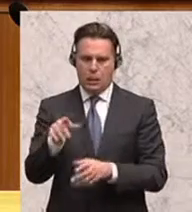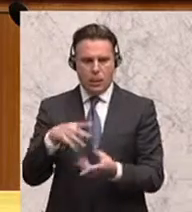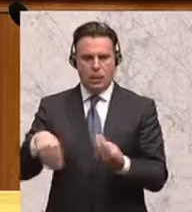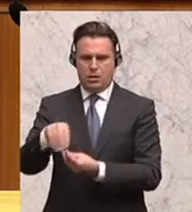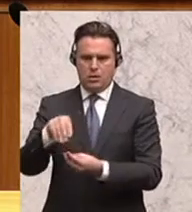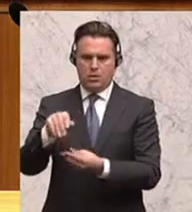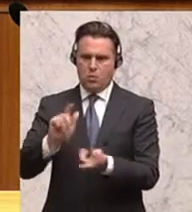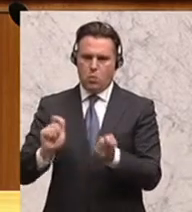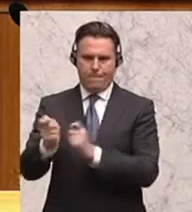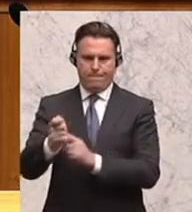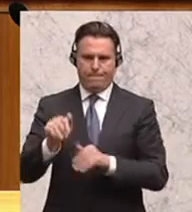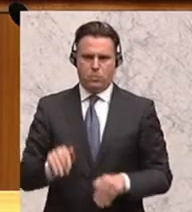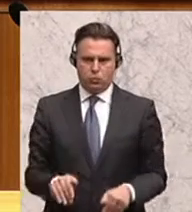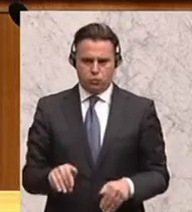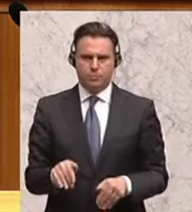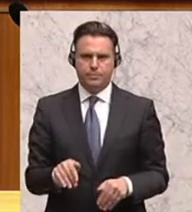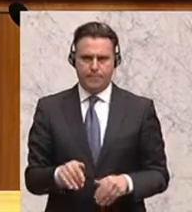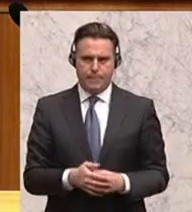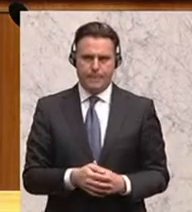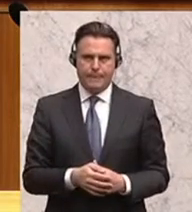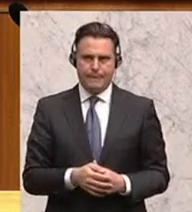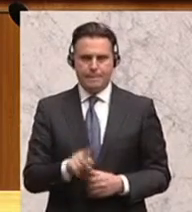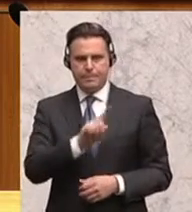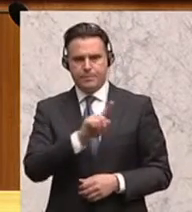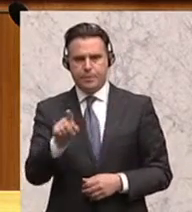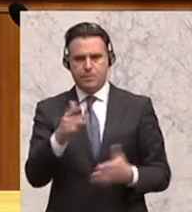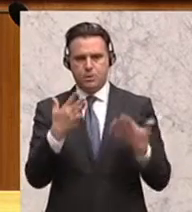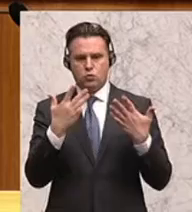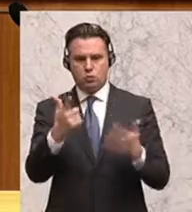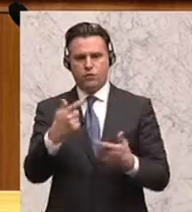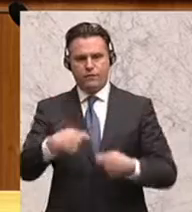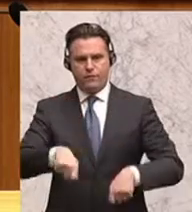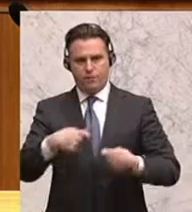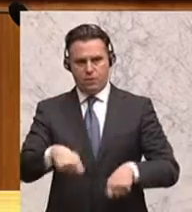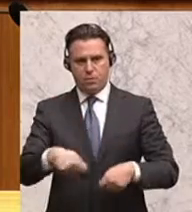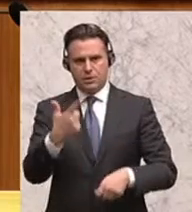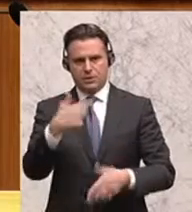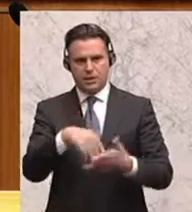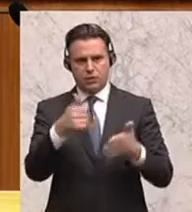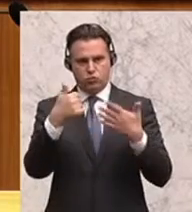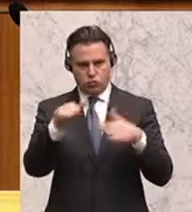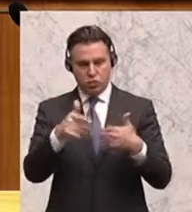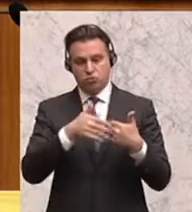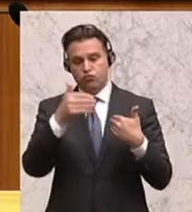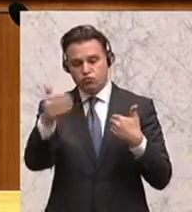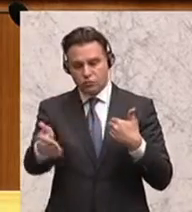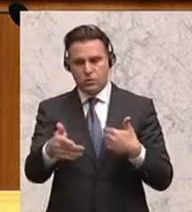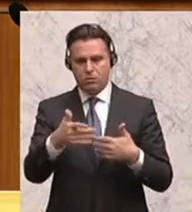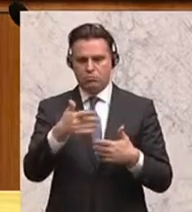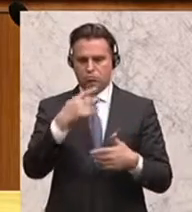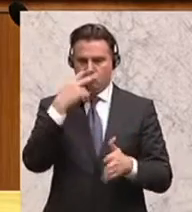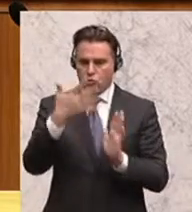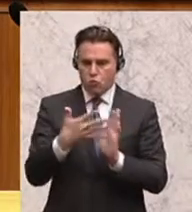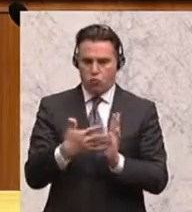haben und es konnte festgelegt werden bis 29 februar 2016 hier einmal diese evaluierung